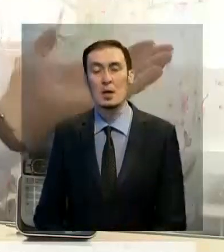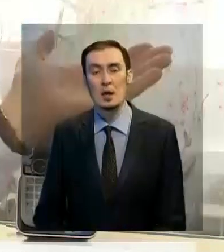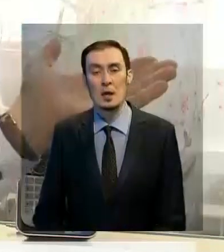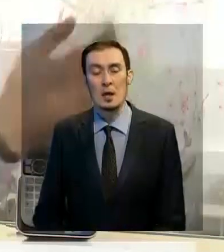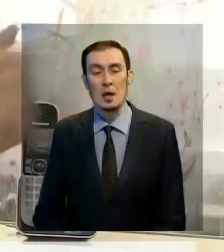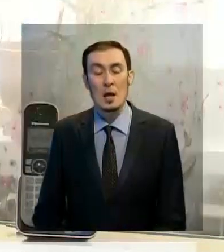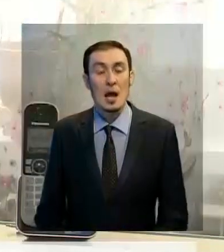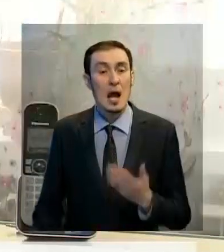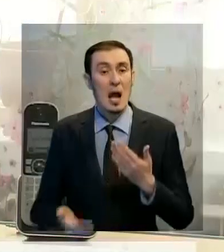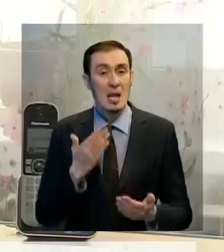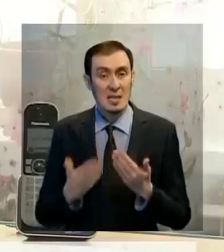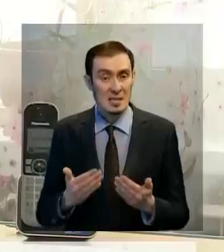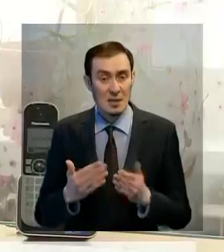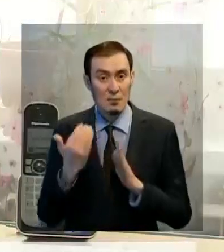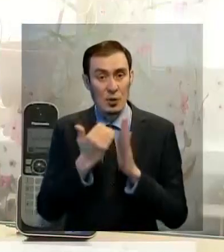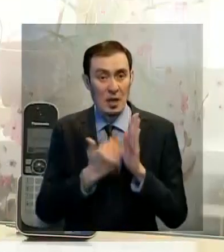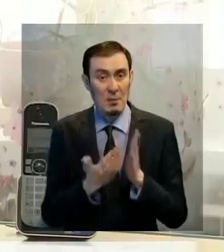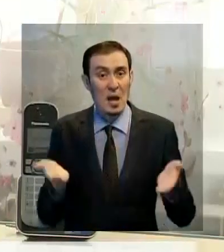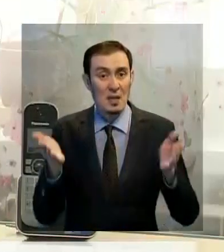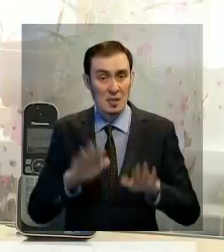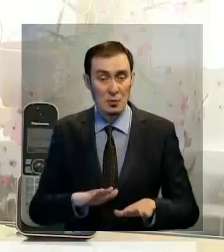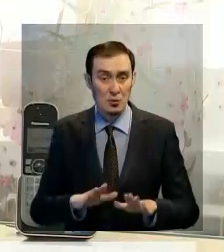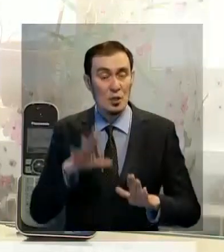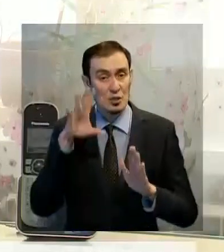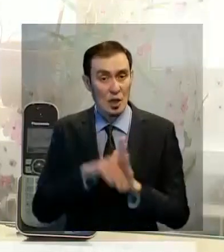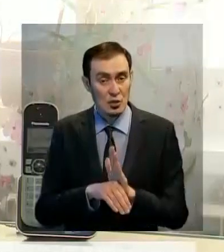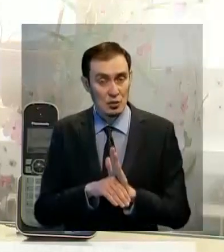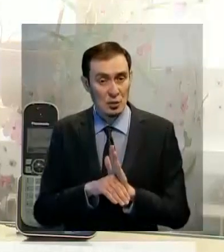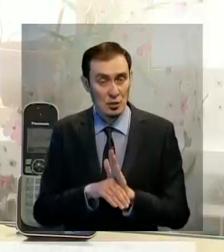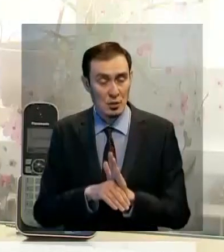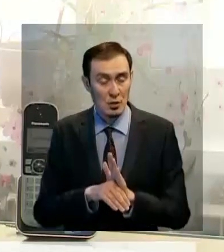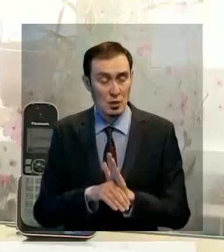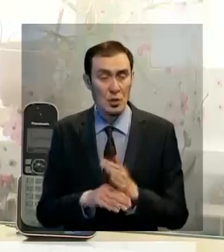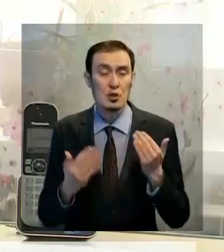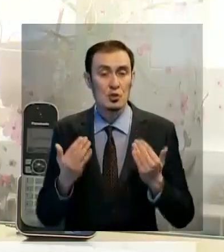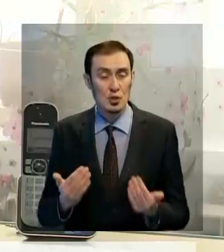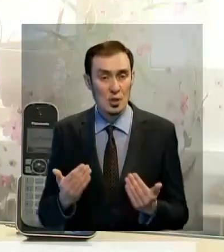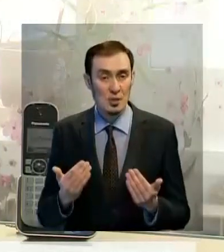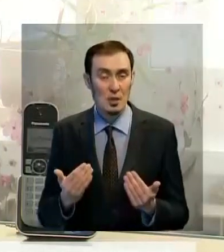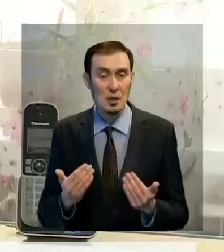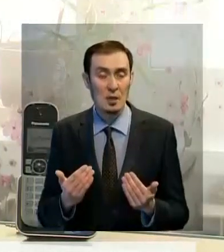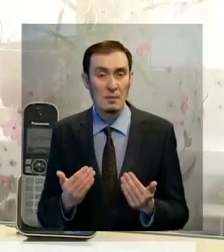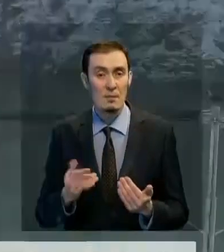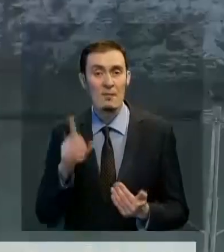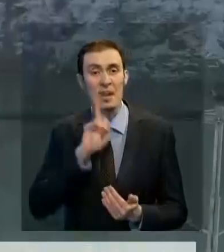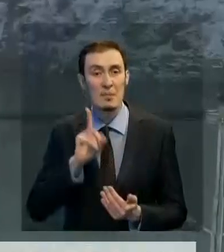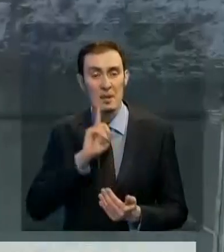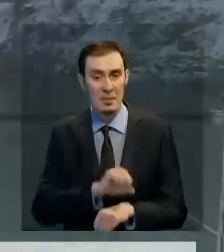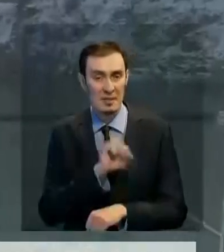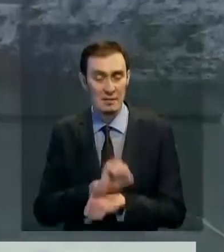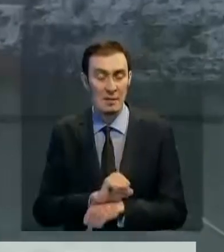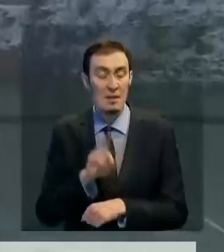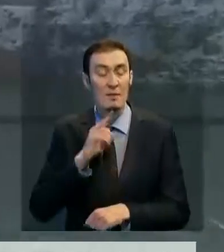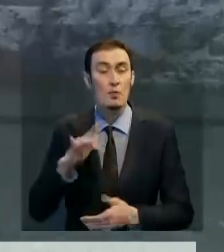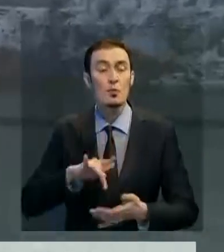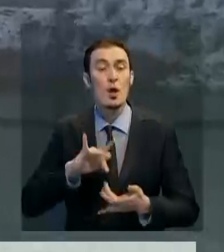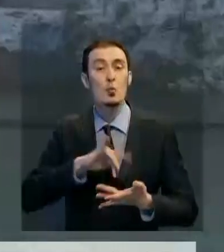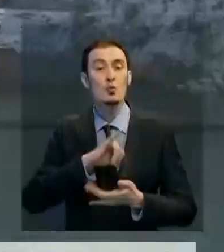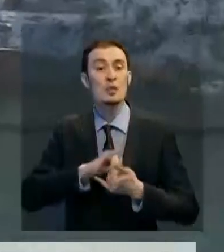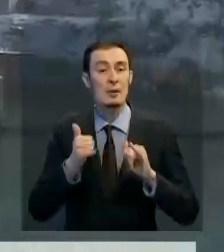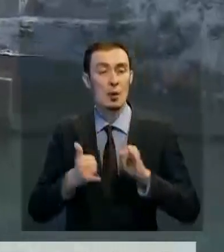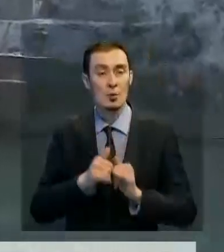день. А если они остаются в программе приватизации, значит, только сейчас затяжка времени. Тем временем на